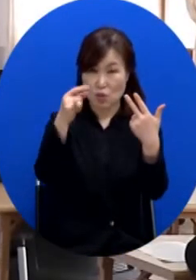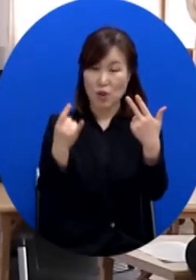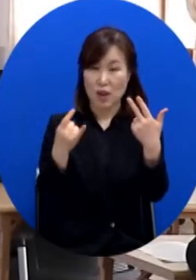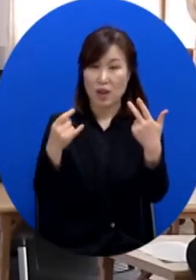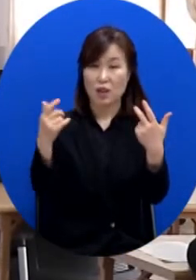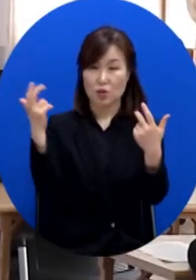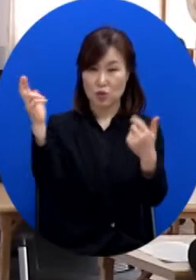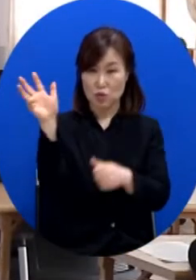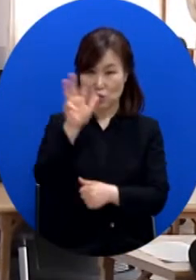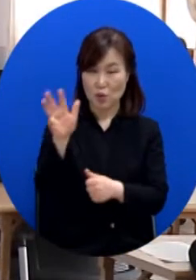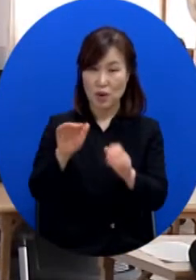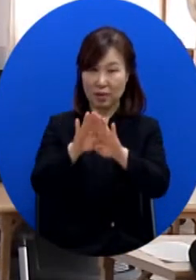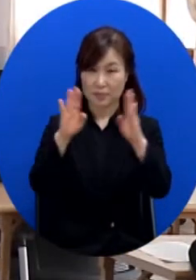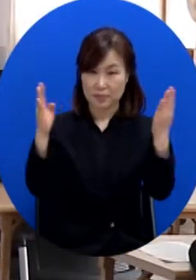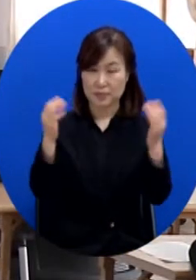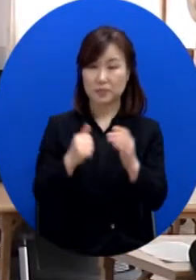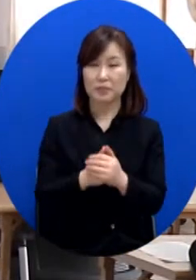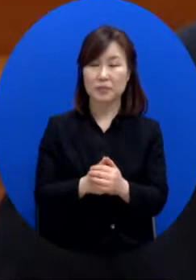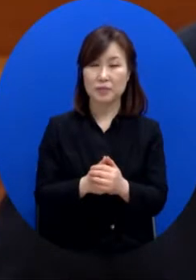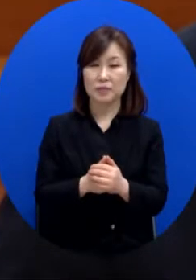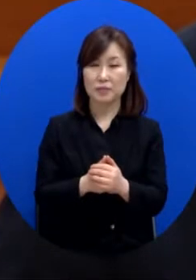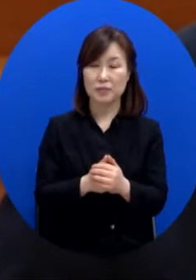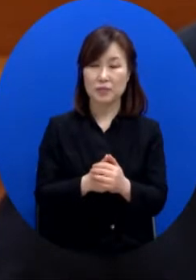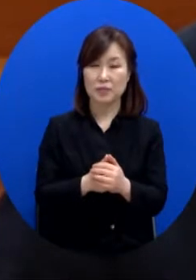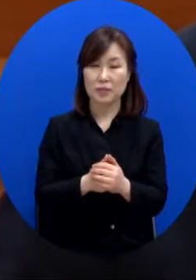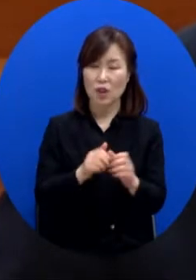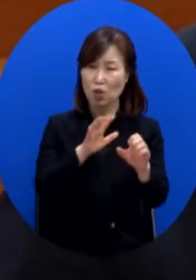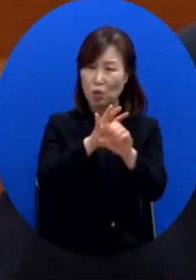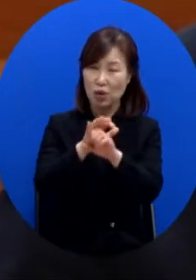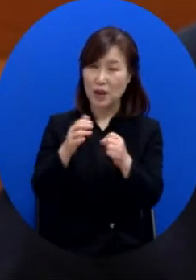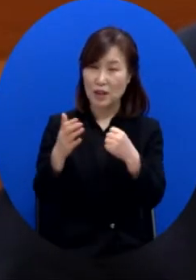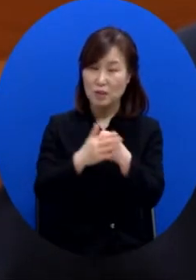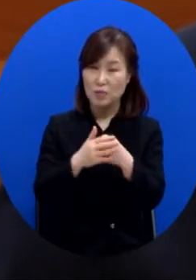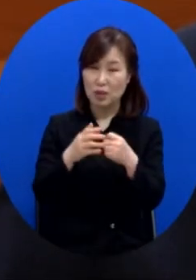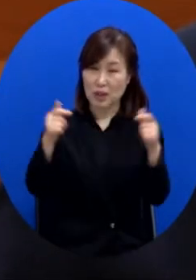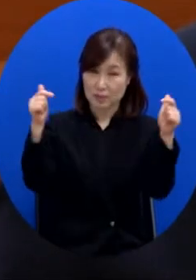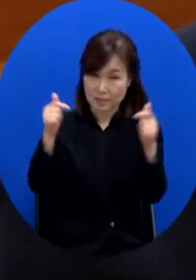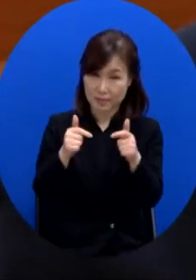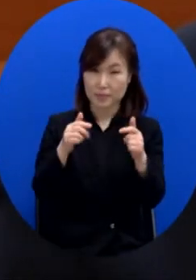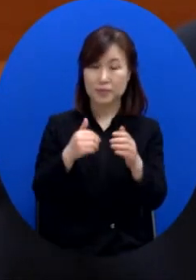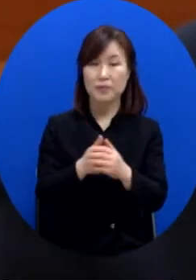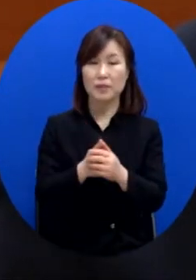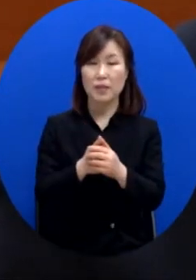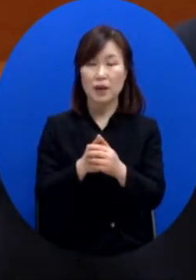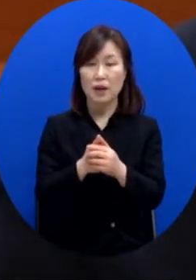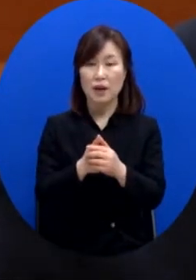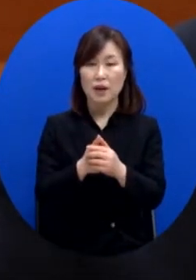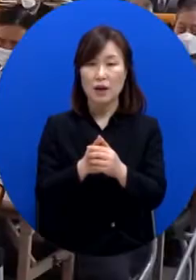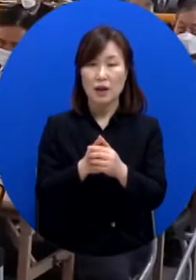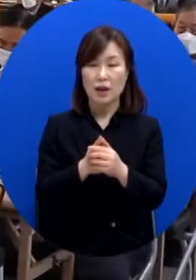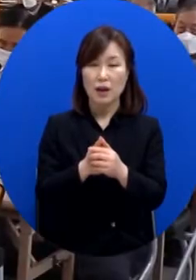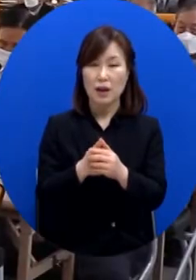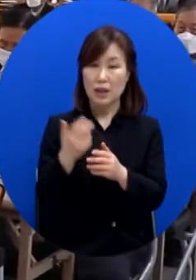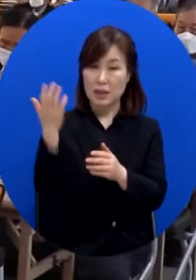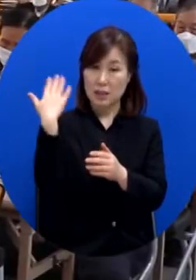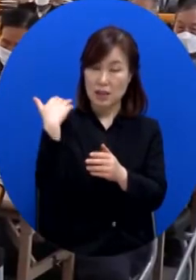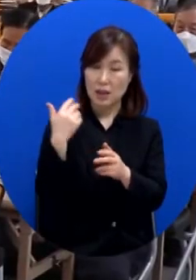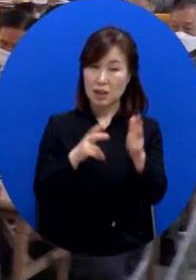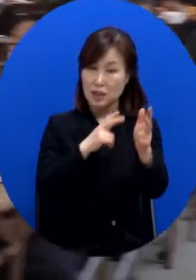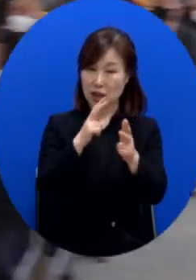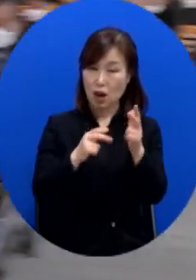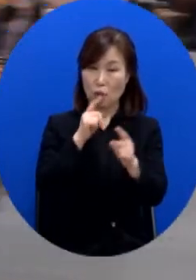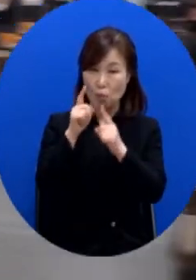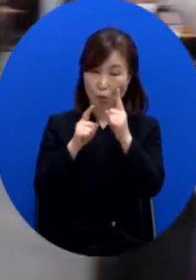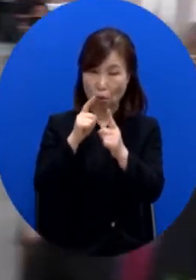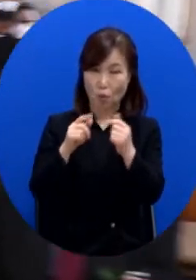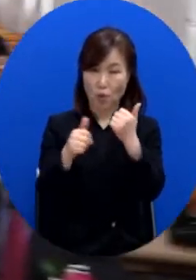고로 날 고로 회의 참석자 와 순서를 간소화한 가운데 진행한 정기총회에서는 지난 회계 사업들을 보고하고 임원